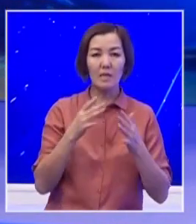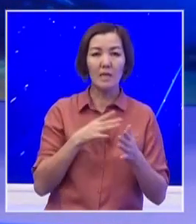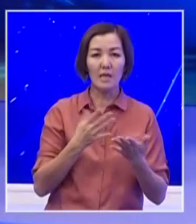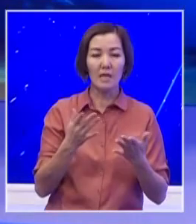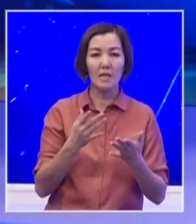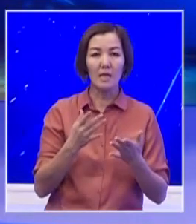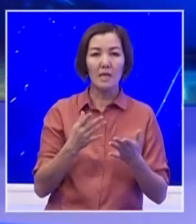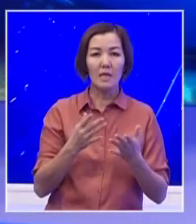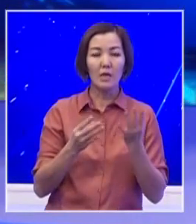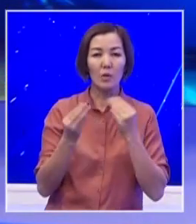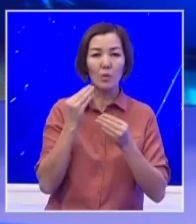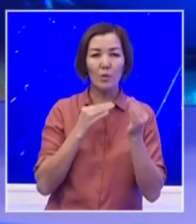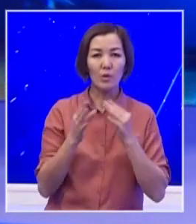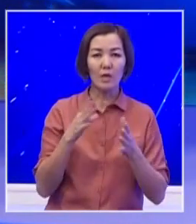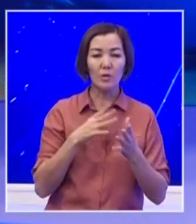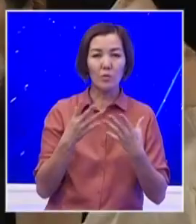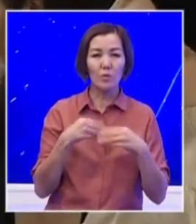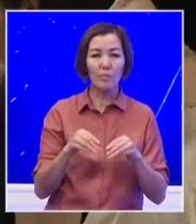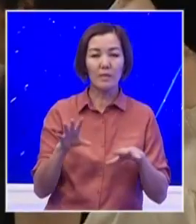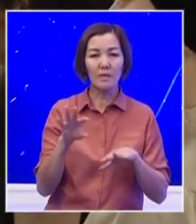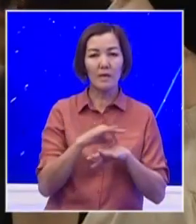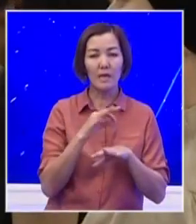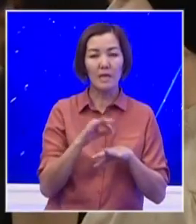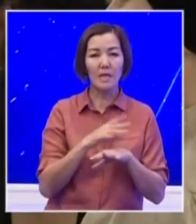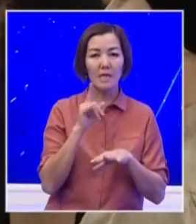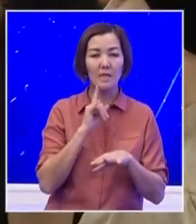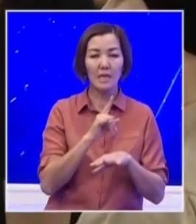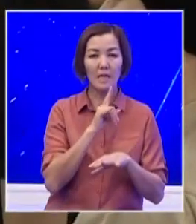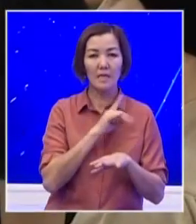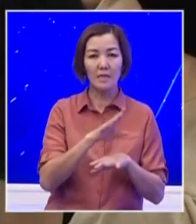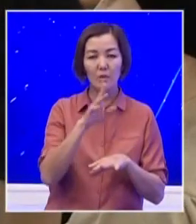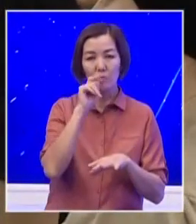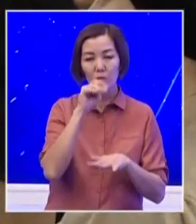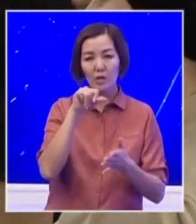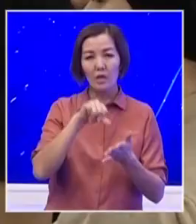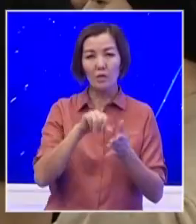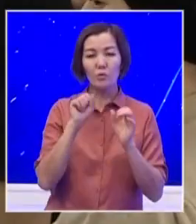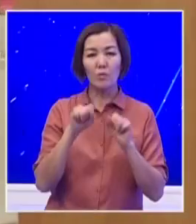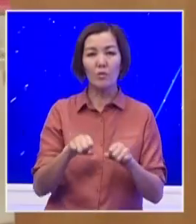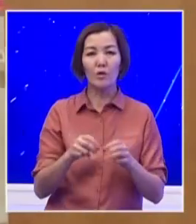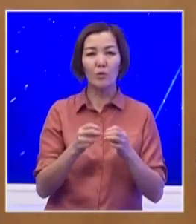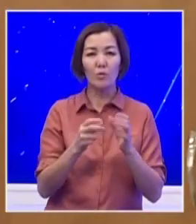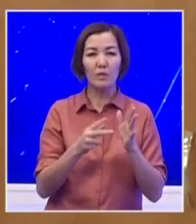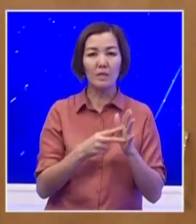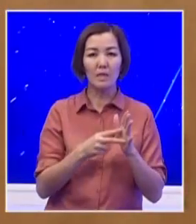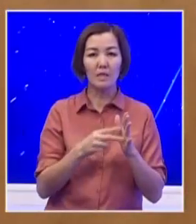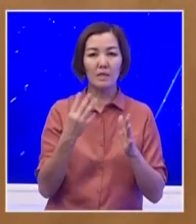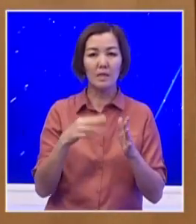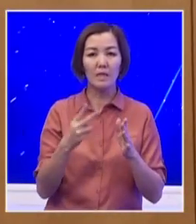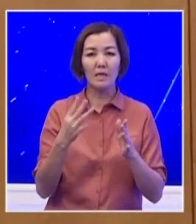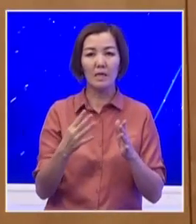Жасанды ұрықтандыру квотасына отбасылық жұптарда, жалғыз басты азаматшаларда қатыса алады. Сондай-ақ 18-42 жас